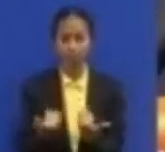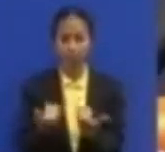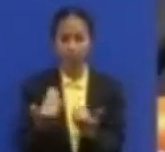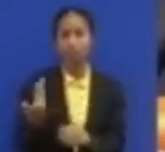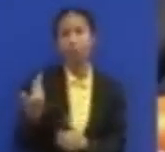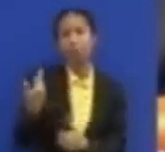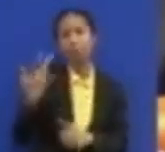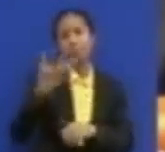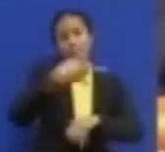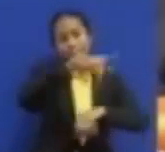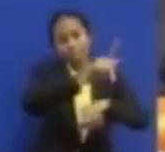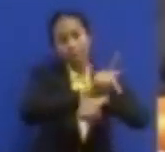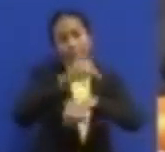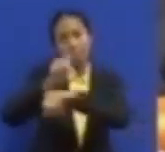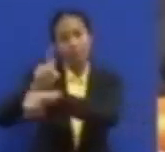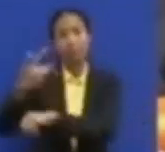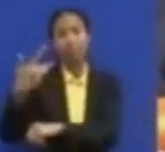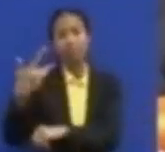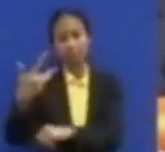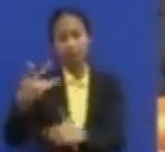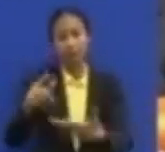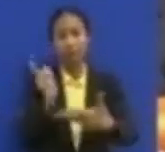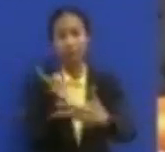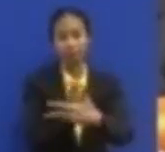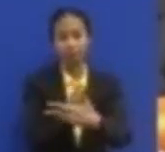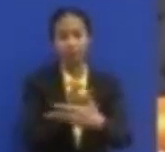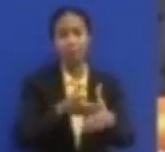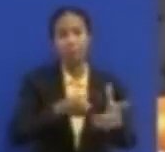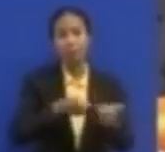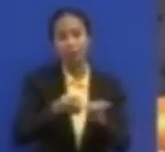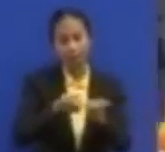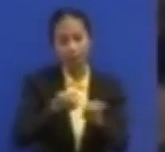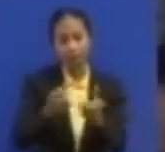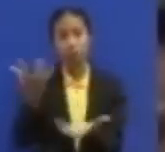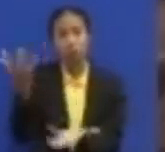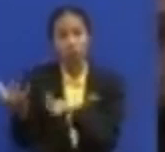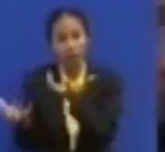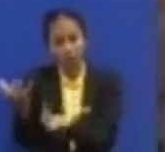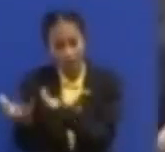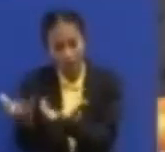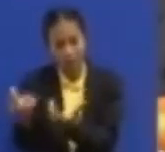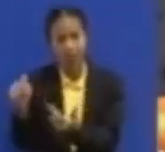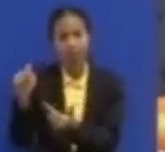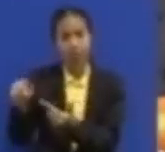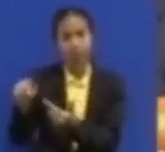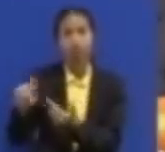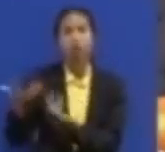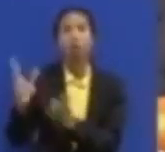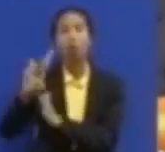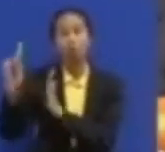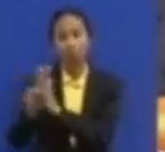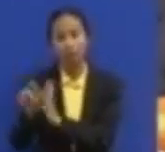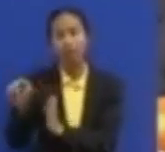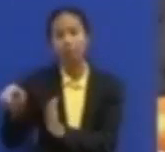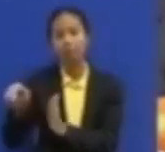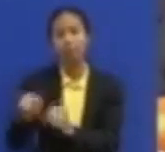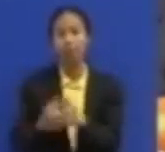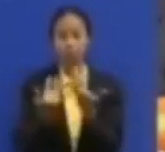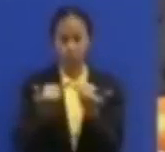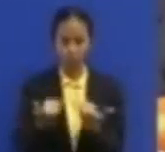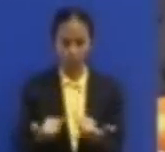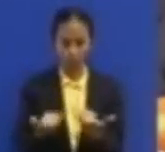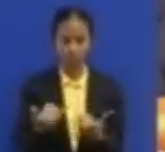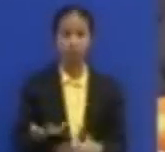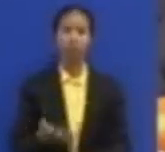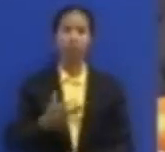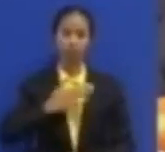ายคือบริหารตุลาการและนิติบัญญัติวันนี้เรากำลังจะทำห